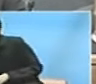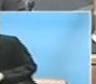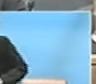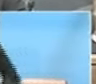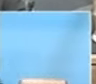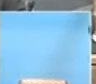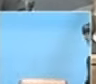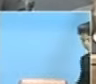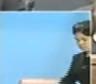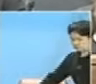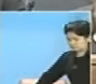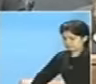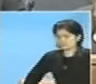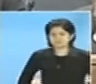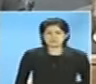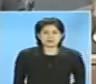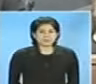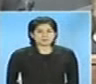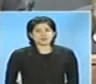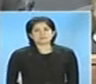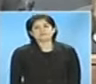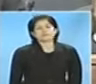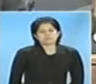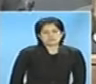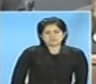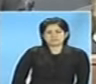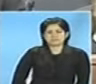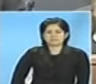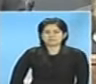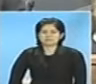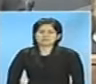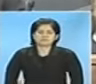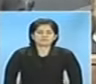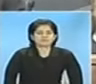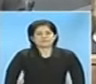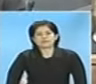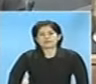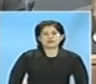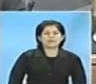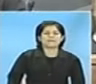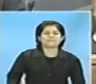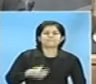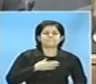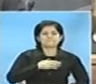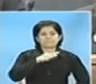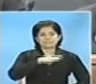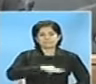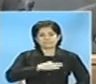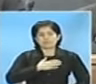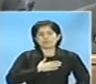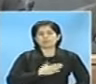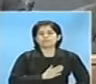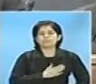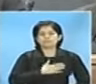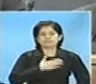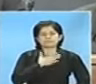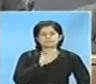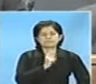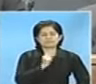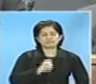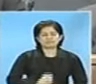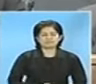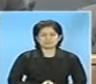านประธานรัฐสภาว่ากระผมมีความกังวลใจอยู่ประการหนึ่งที่จะกราบเรียนว่าห